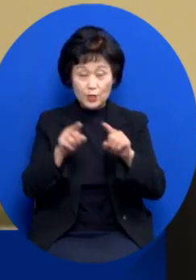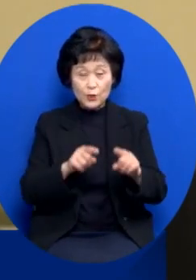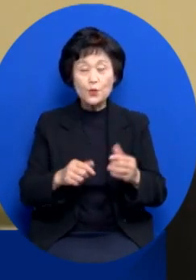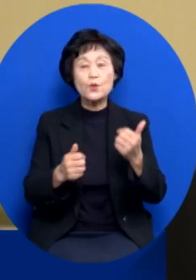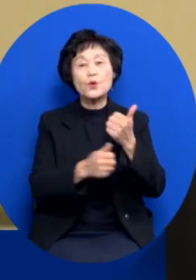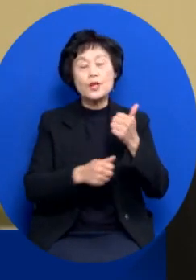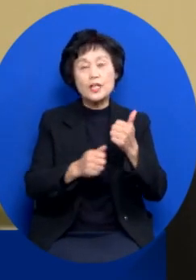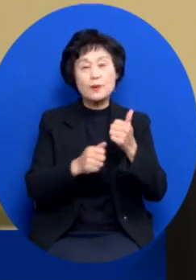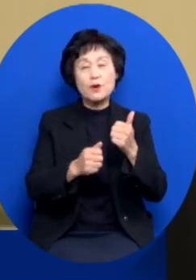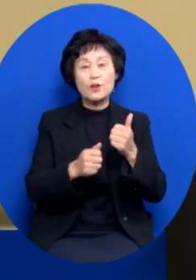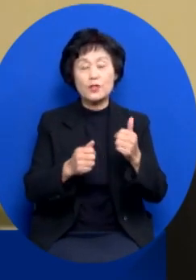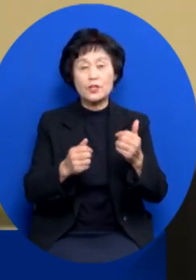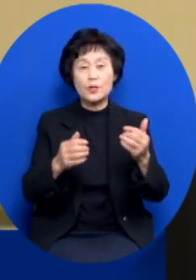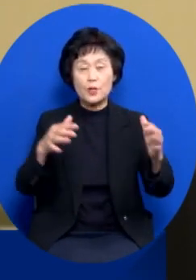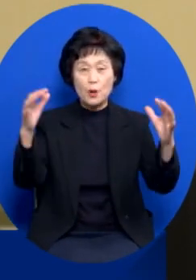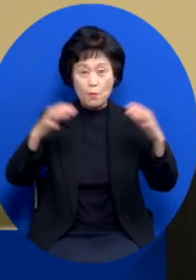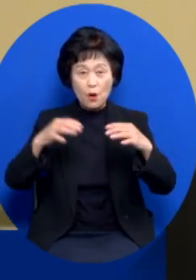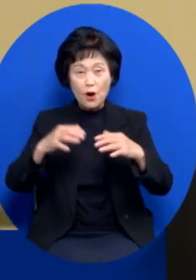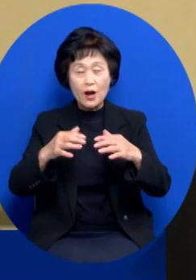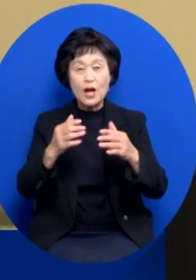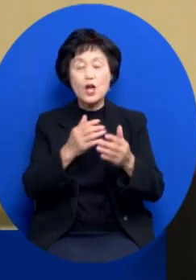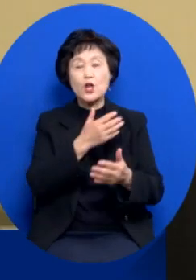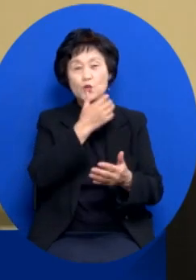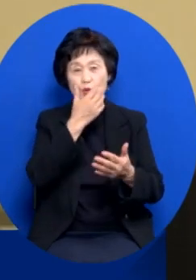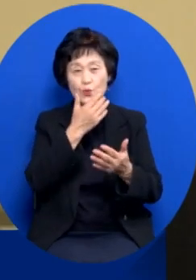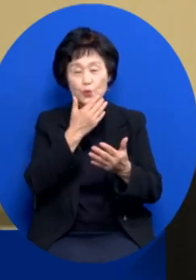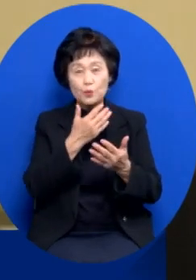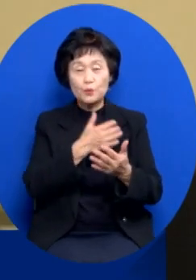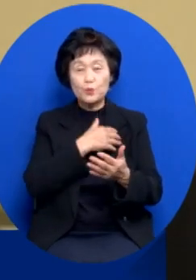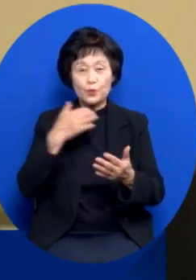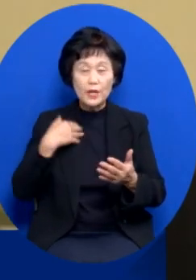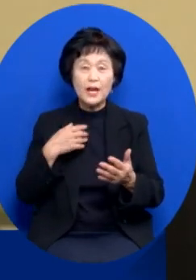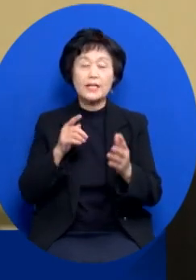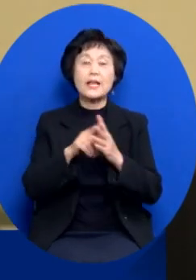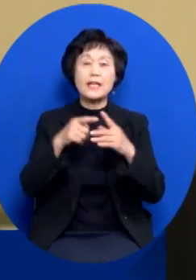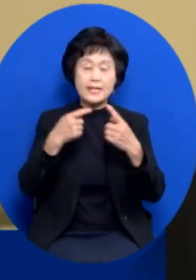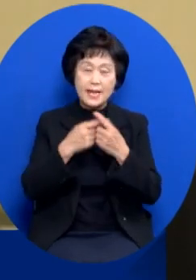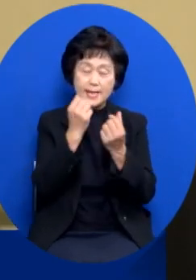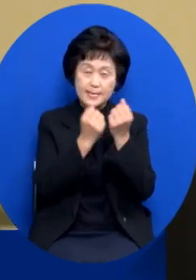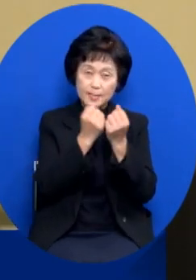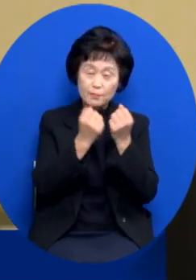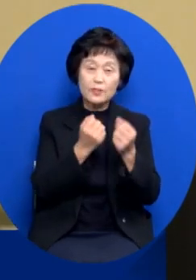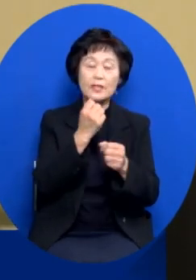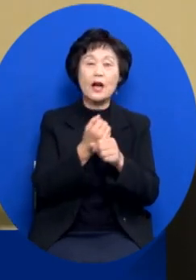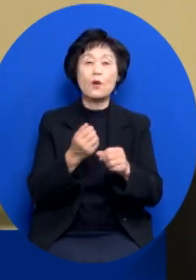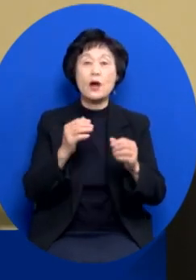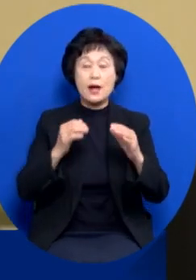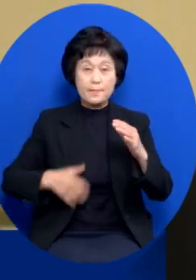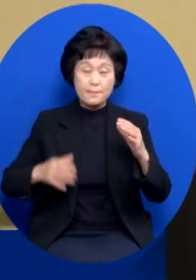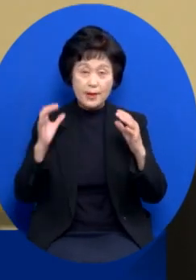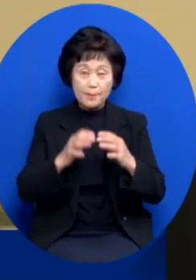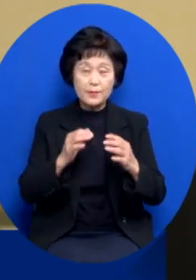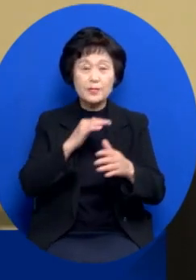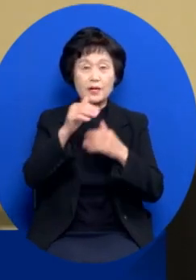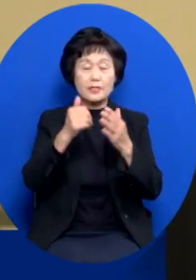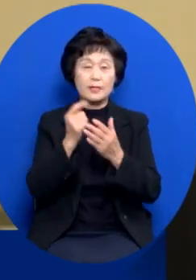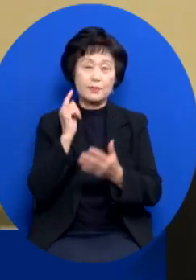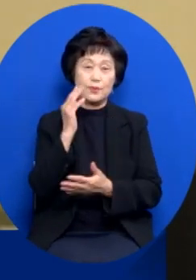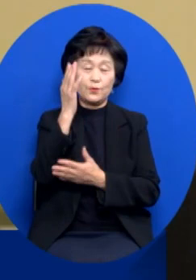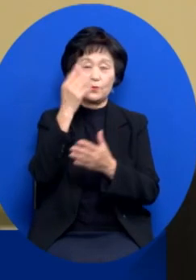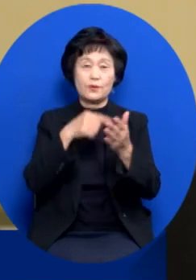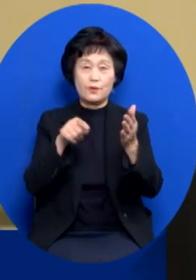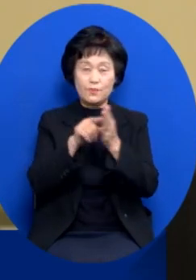모아놓고 우리가 충분히 이해도 시키고 홍보도 하고 같이 합력해서 하나님 영광을 위해서 일하기